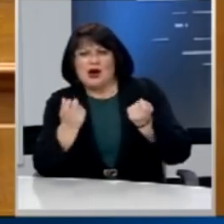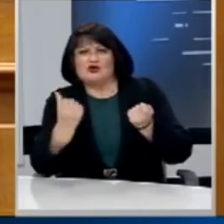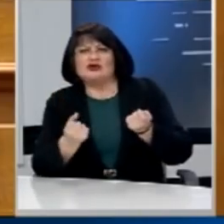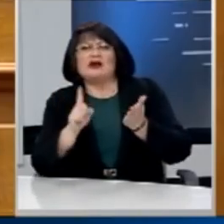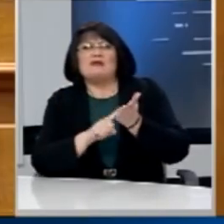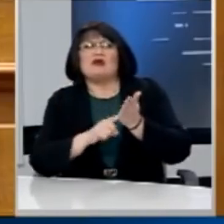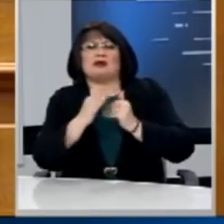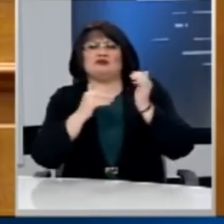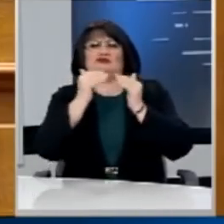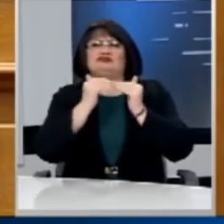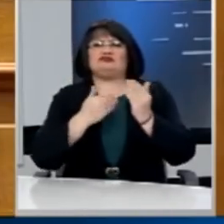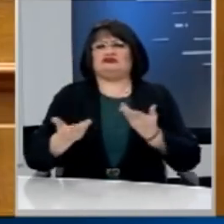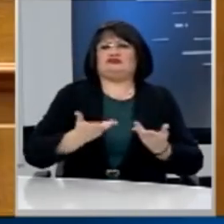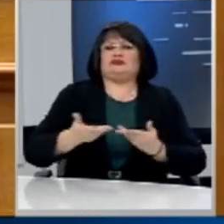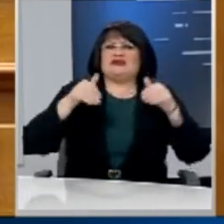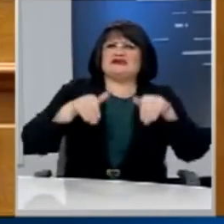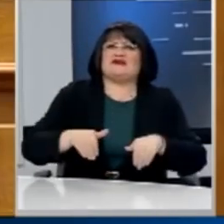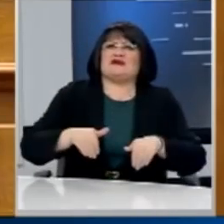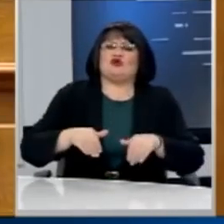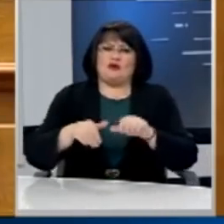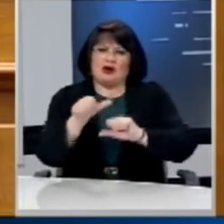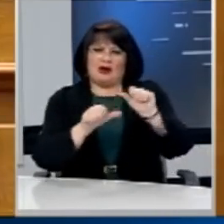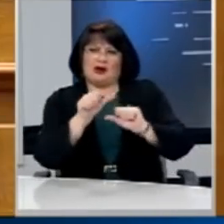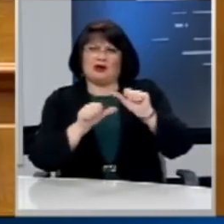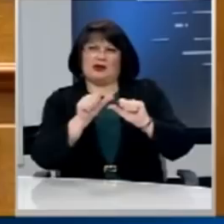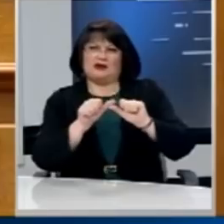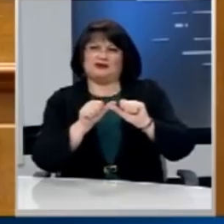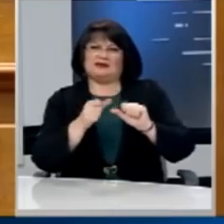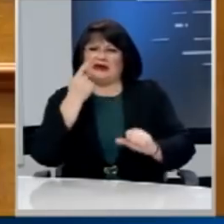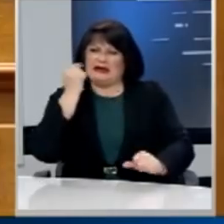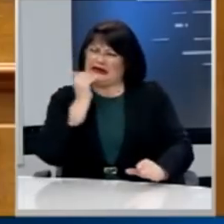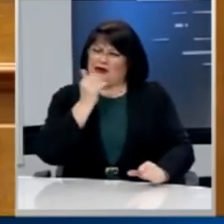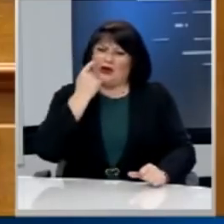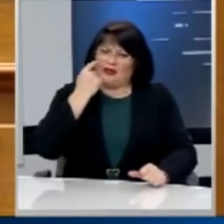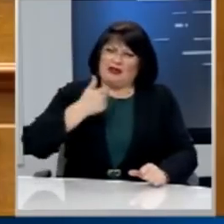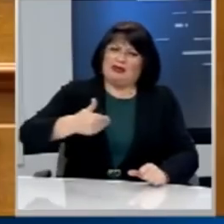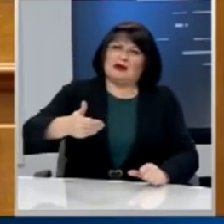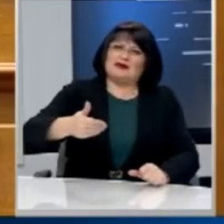πρέπει να χτίζεται. Οι αλλαγές, λοιπόν, θα φανούν σύντομα